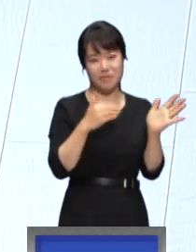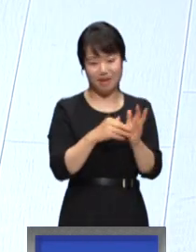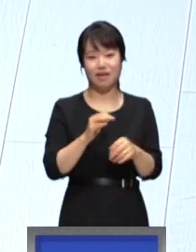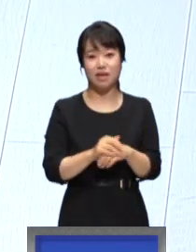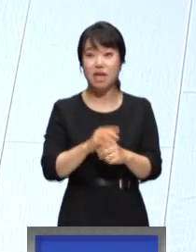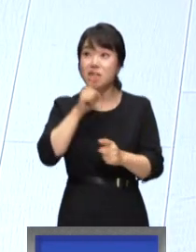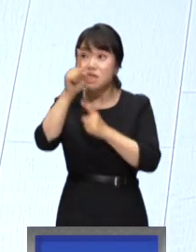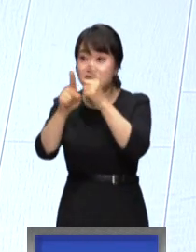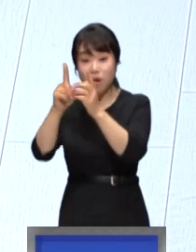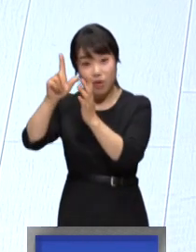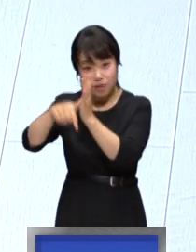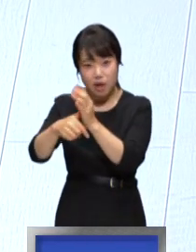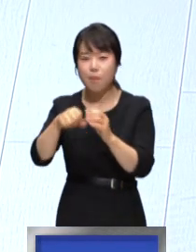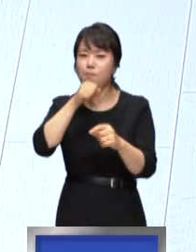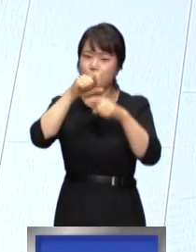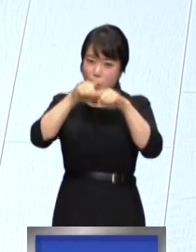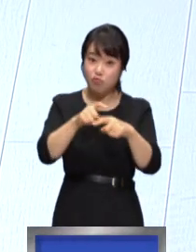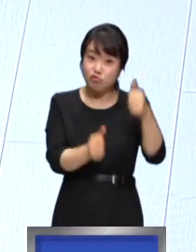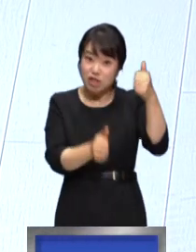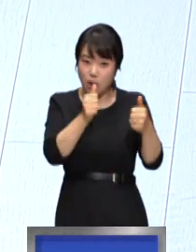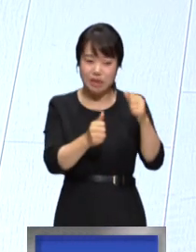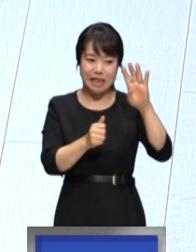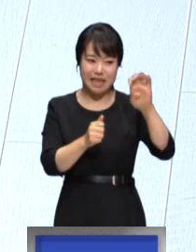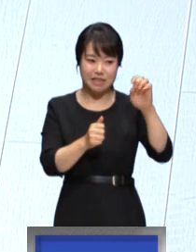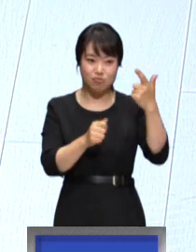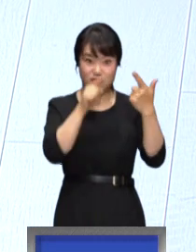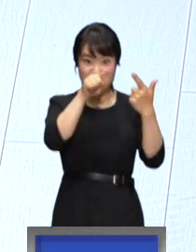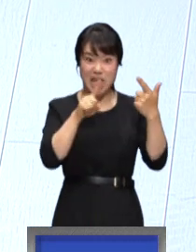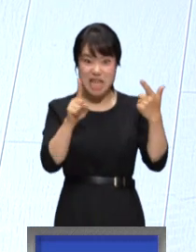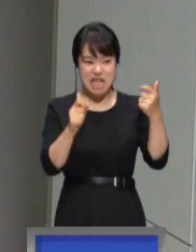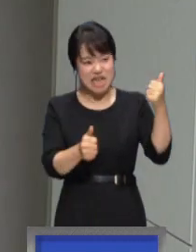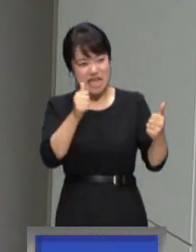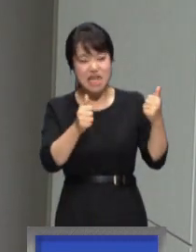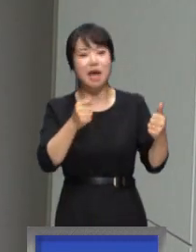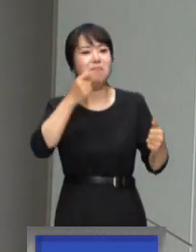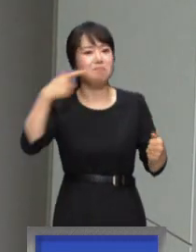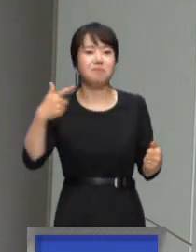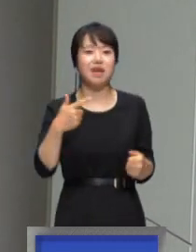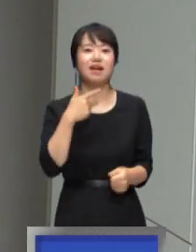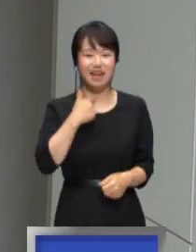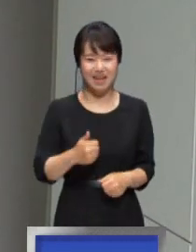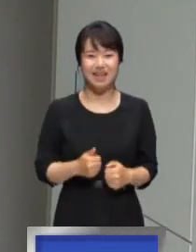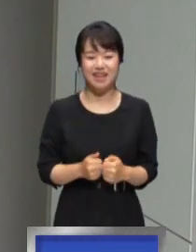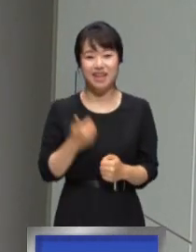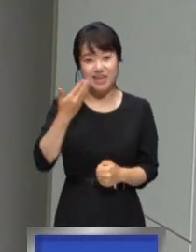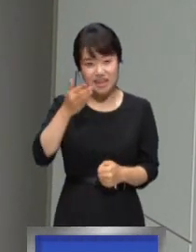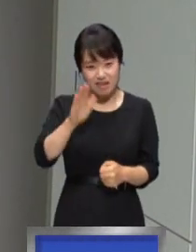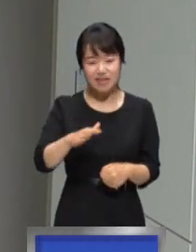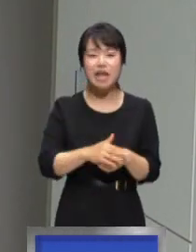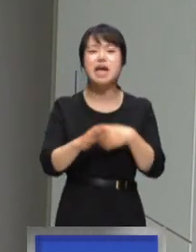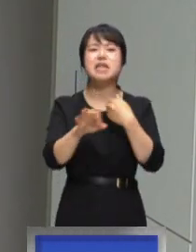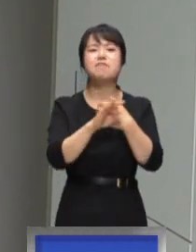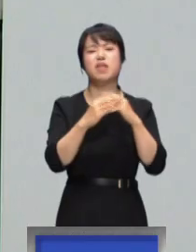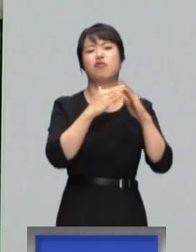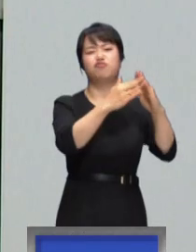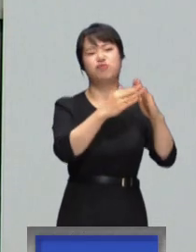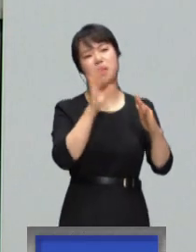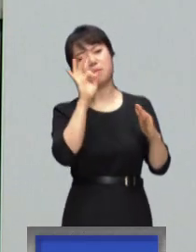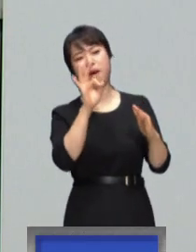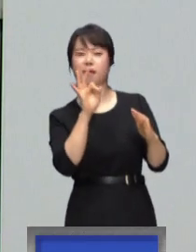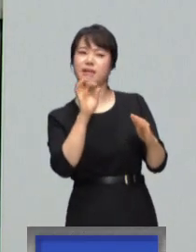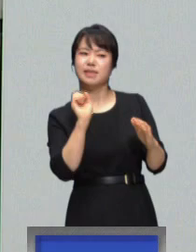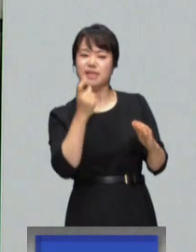입주 신청 당시 평균 경쟁률이 46대 1일 정도로 인기를 끌었습니다. 하지만 임대주택이라는 선입견